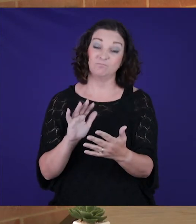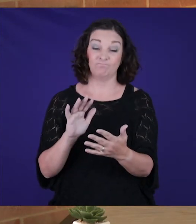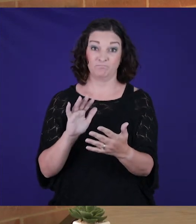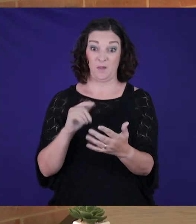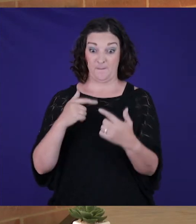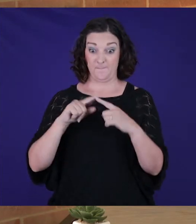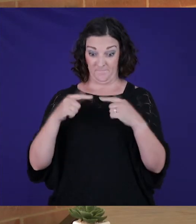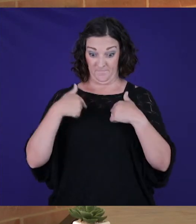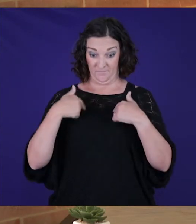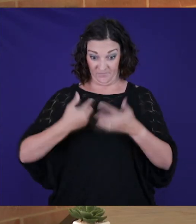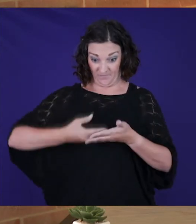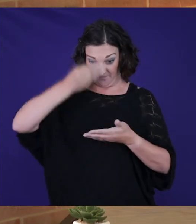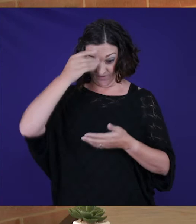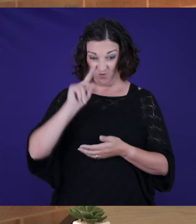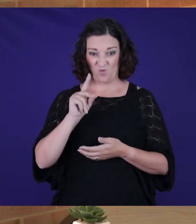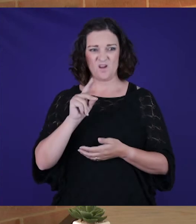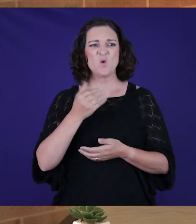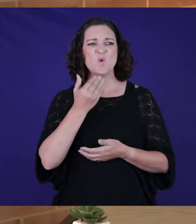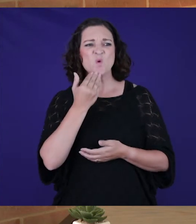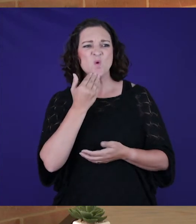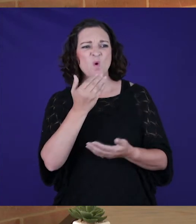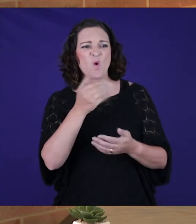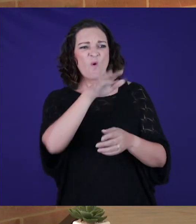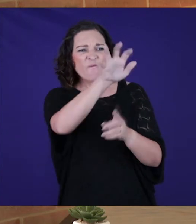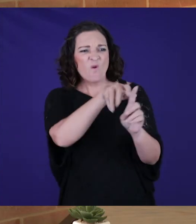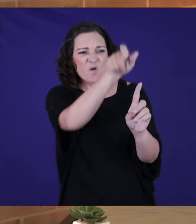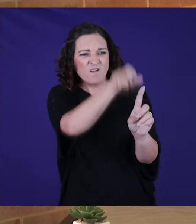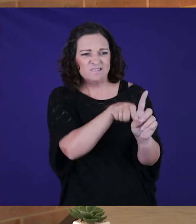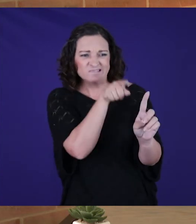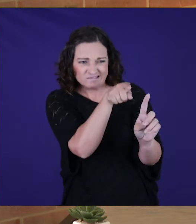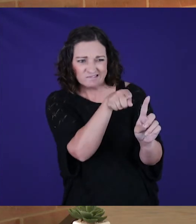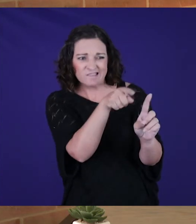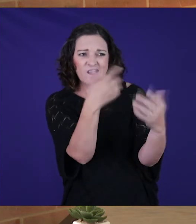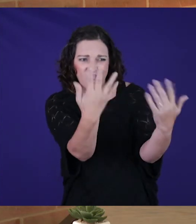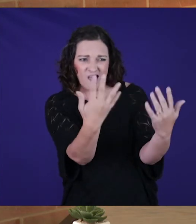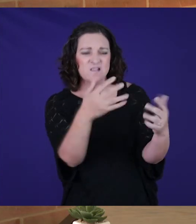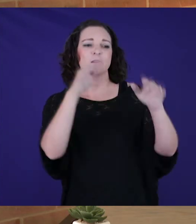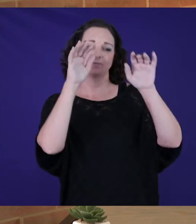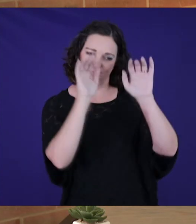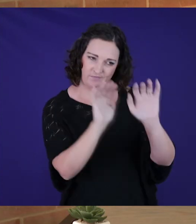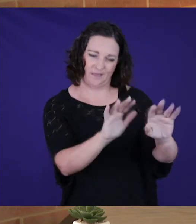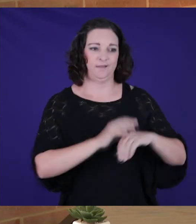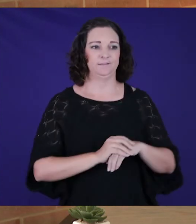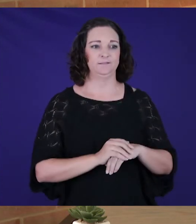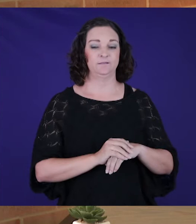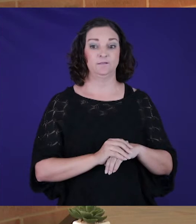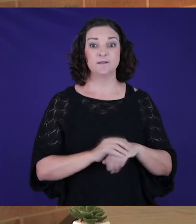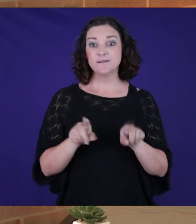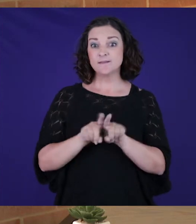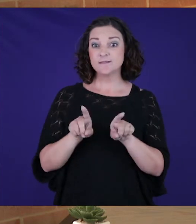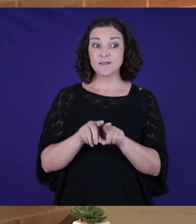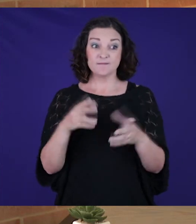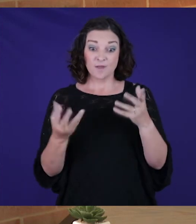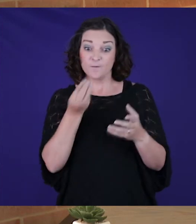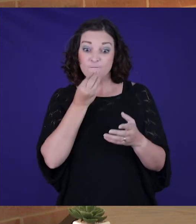ek sê seën die hande wat die kos hier op die bord hier voor my geplant het en geoes het. Die hande wat